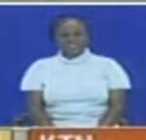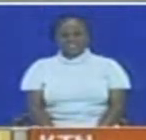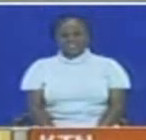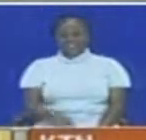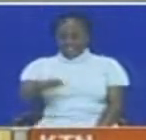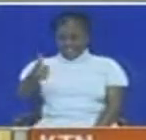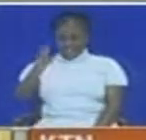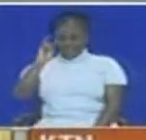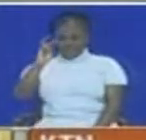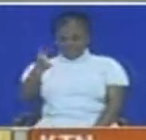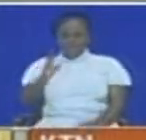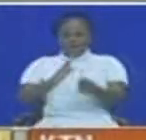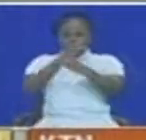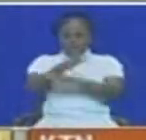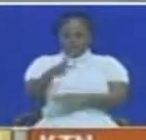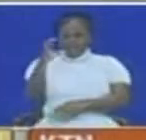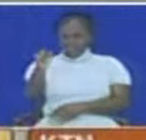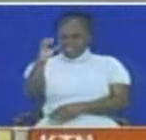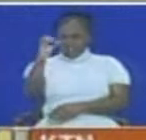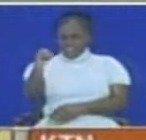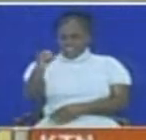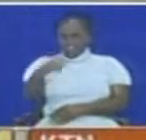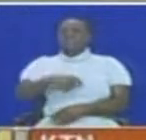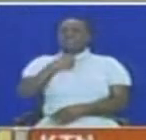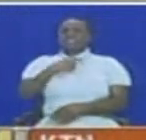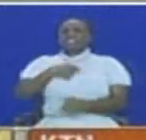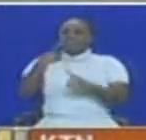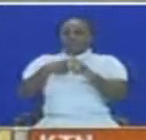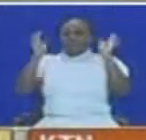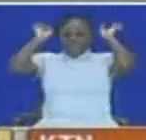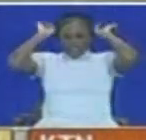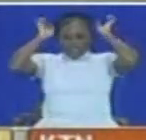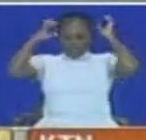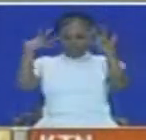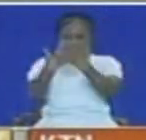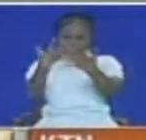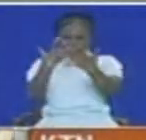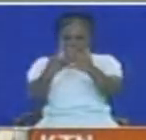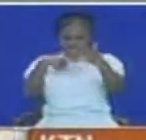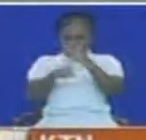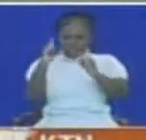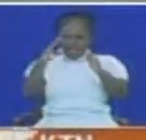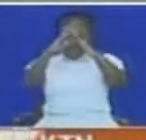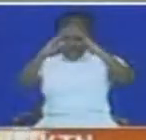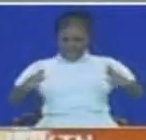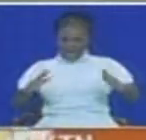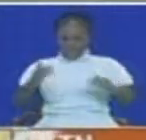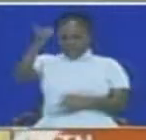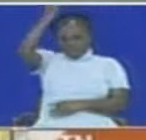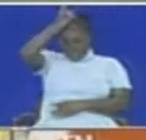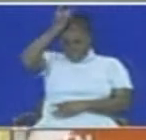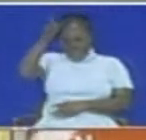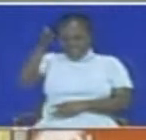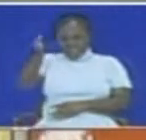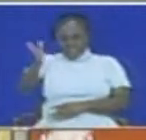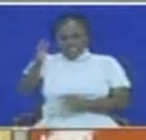Kwingineko mtazamaji, zaidi ya raia 50 wa kigeni kutoka nchi jirani ya Ethiopia wamekamatwa ndani ya nyumba moja katika kijiji cha Kingero, eneo